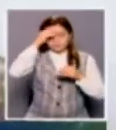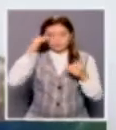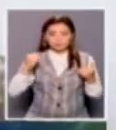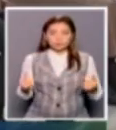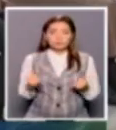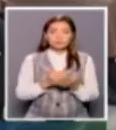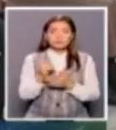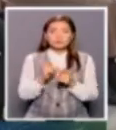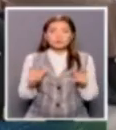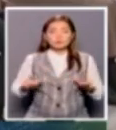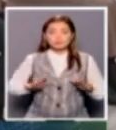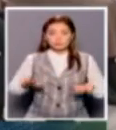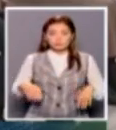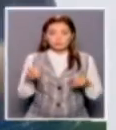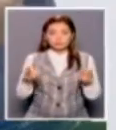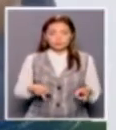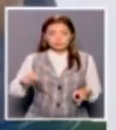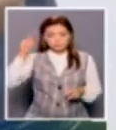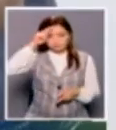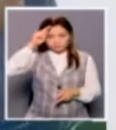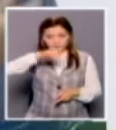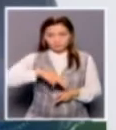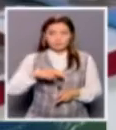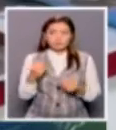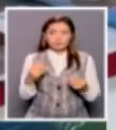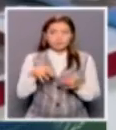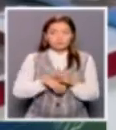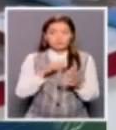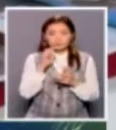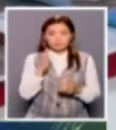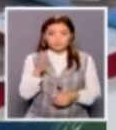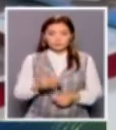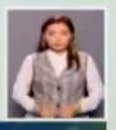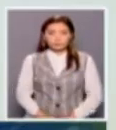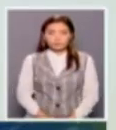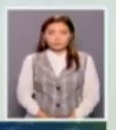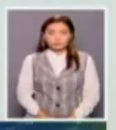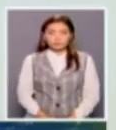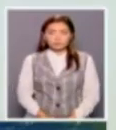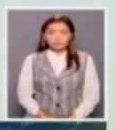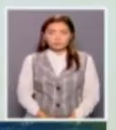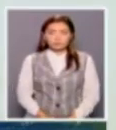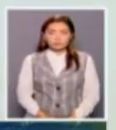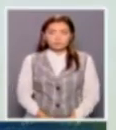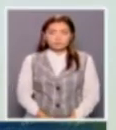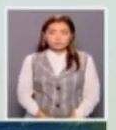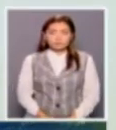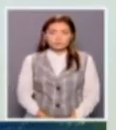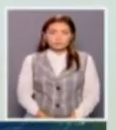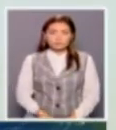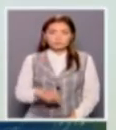таңда жоғары оқу орындары мен арнаулы оқу орындарының алтын қорында сақтаулы. Қадыр Өтегенұлының